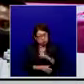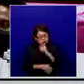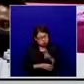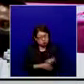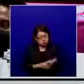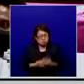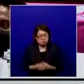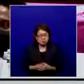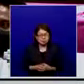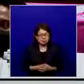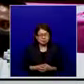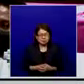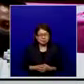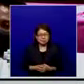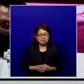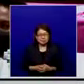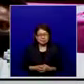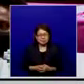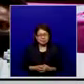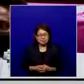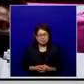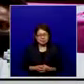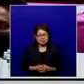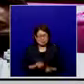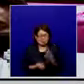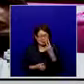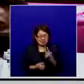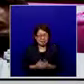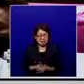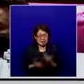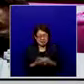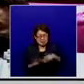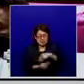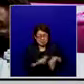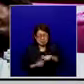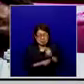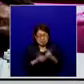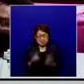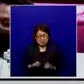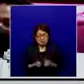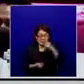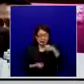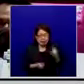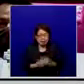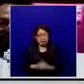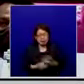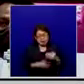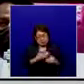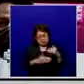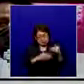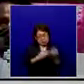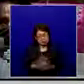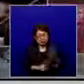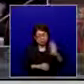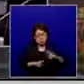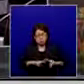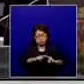ไงนะดูสิครับเศรษฐกิจไทยวันนี้นะครับขับเคลื่อนโดยภาคเอกช